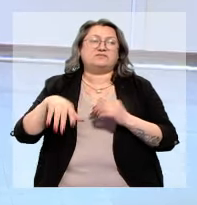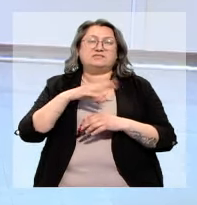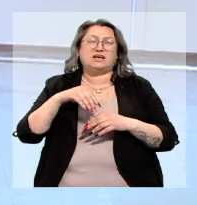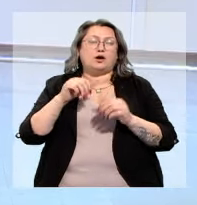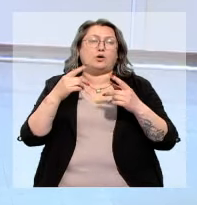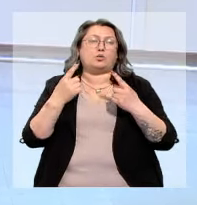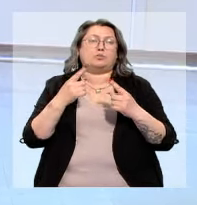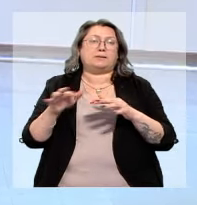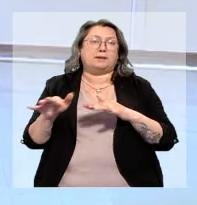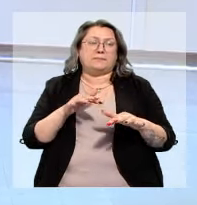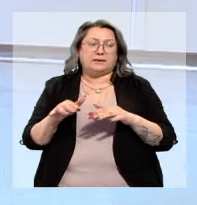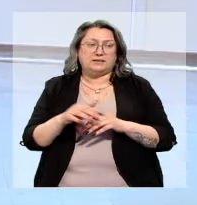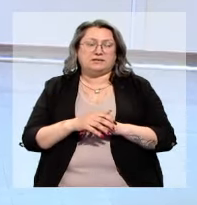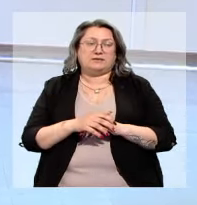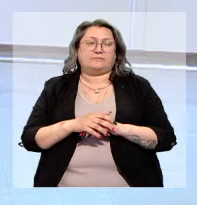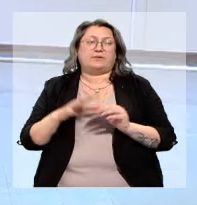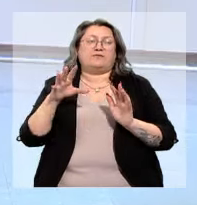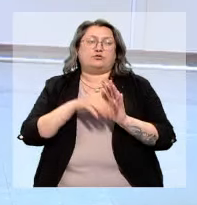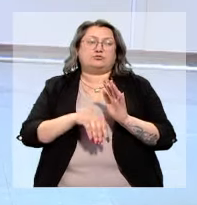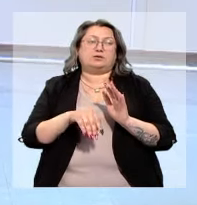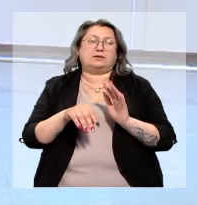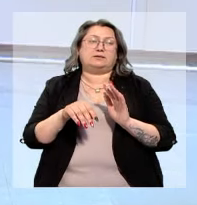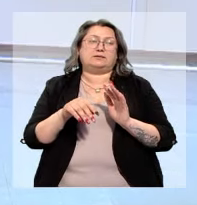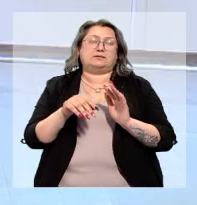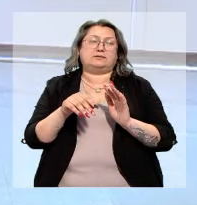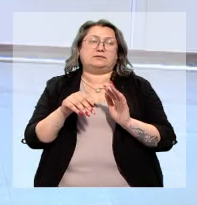крупных мероприятиях, в том числе и